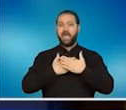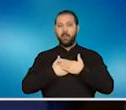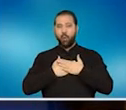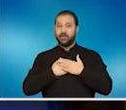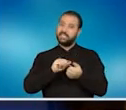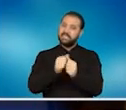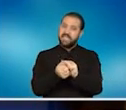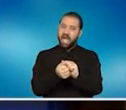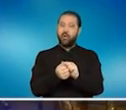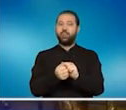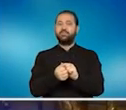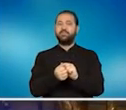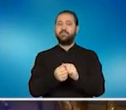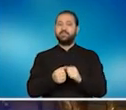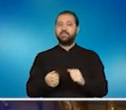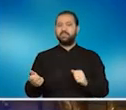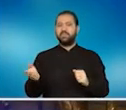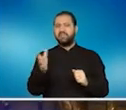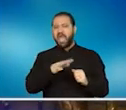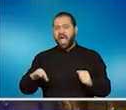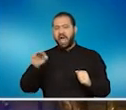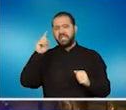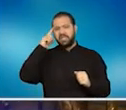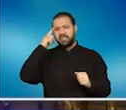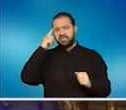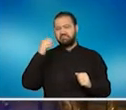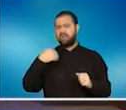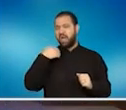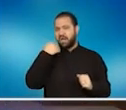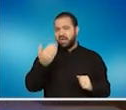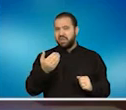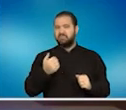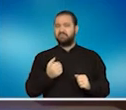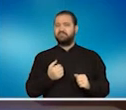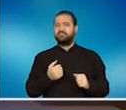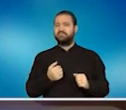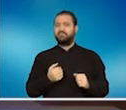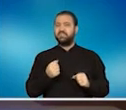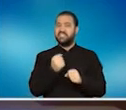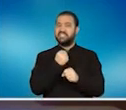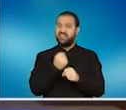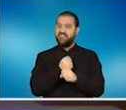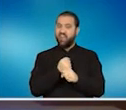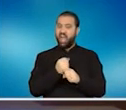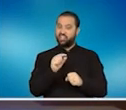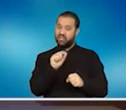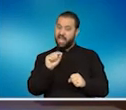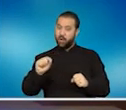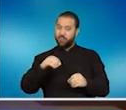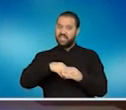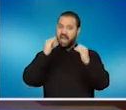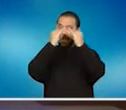veșnice, sau de pe alte rațiuni. Când se face canonizarea unui